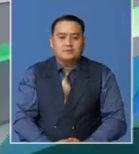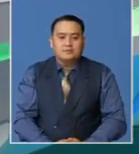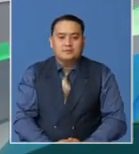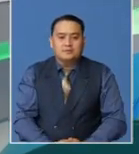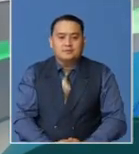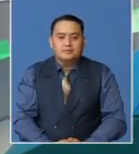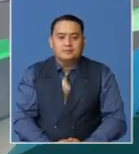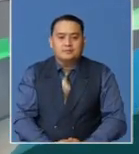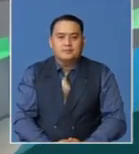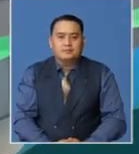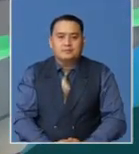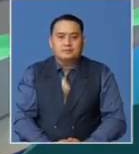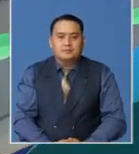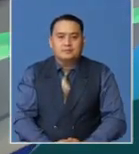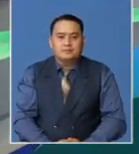выходных